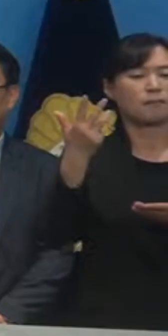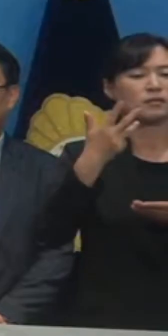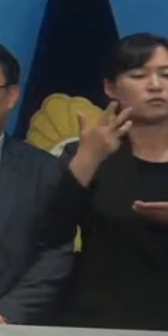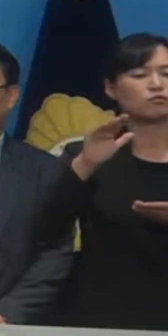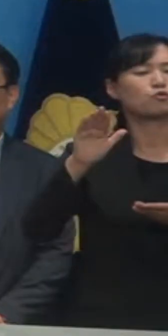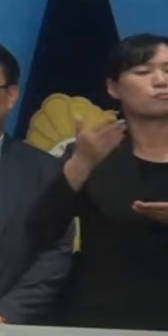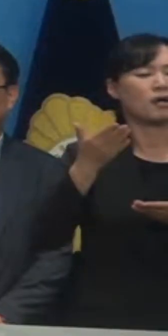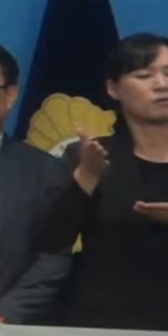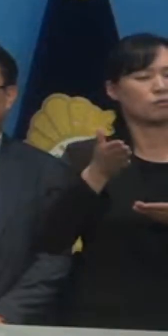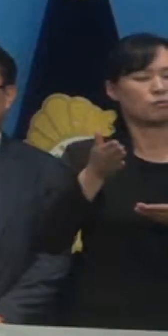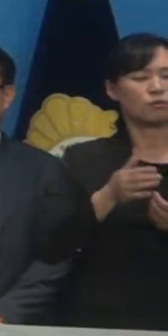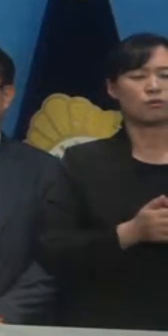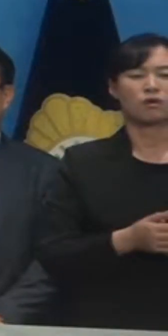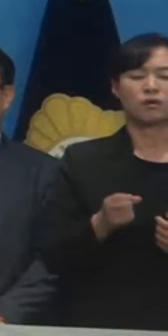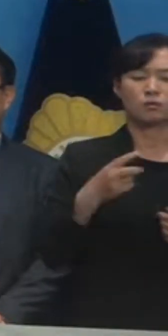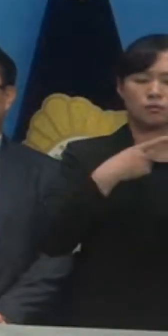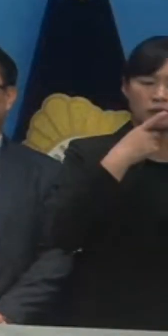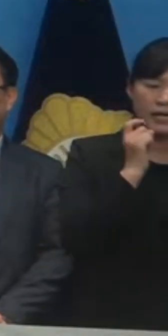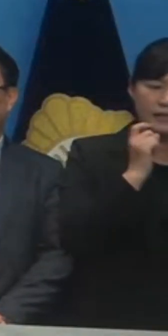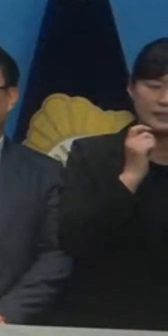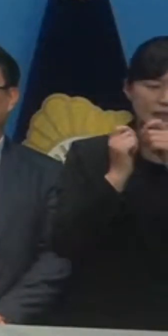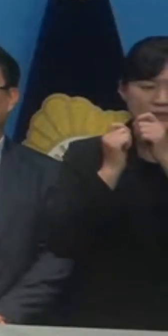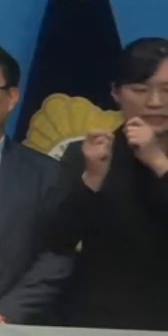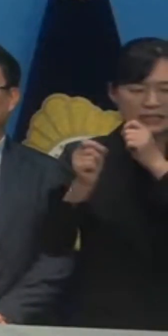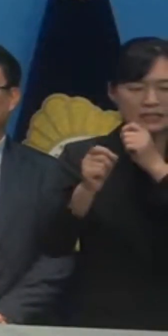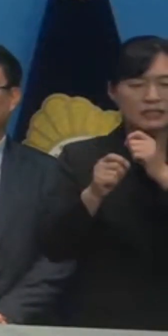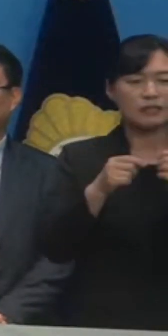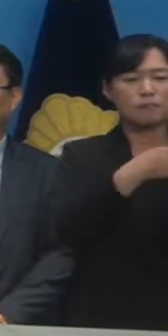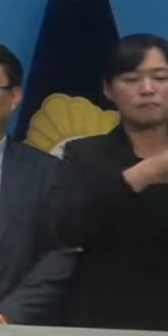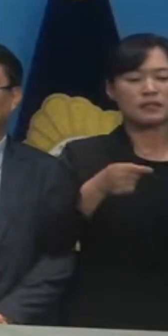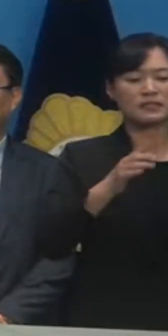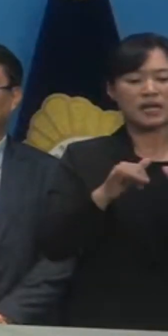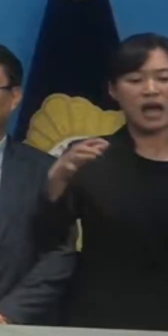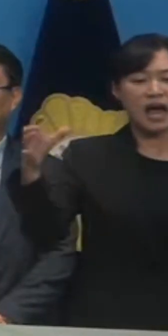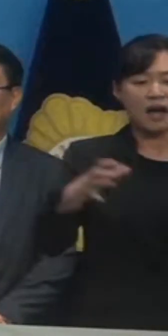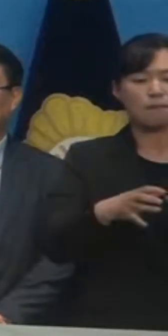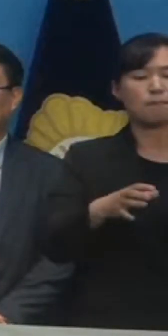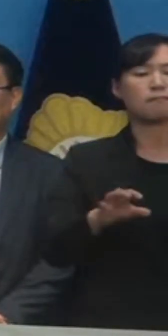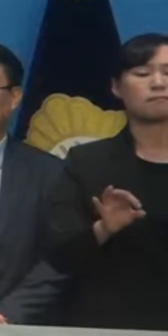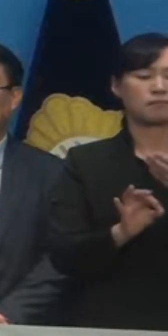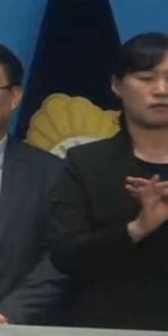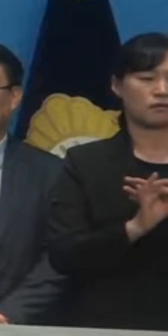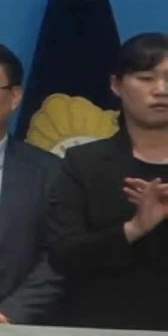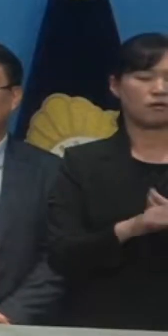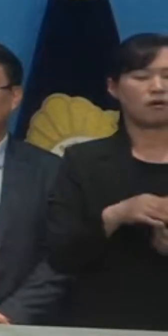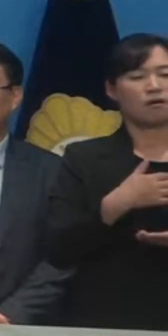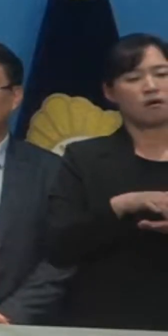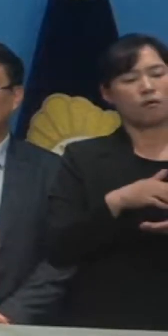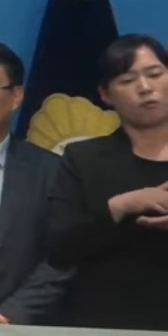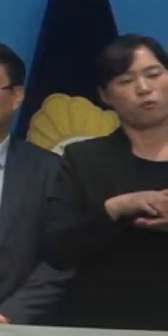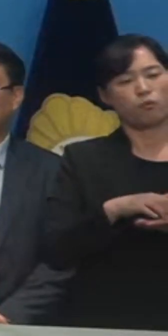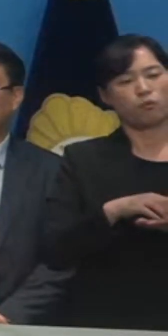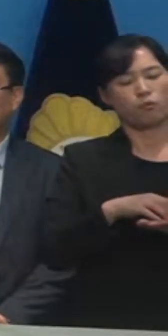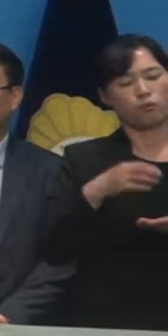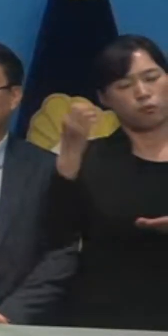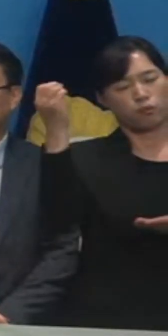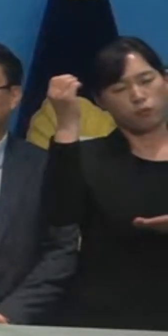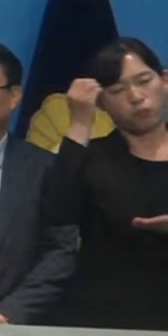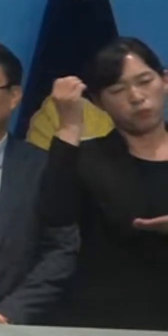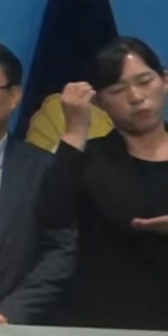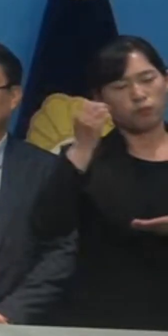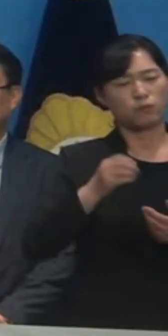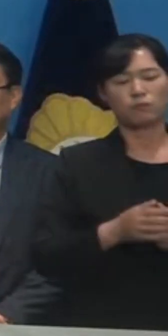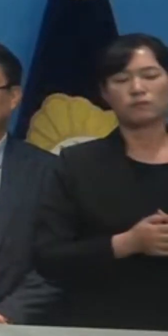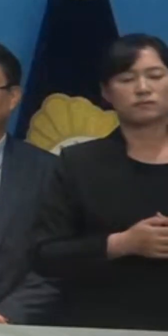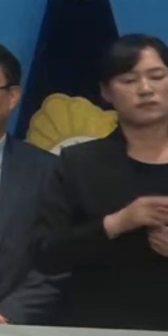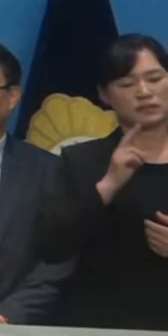8,900여 명이나 되며, 개인적인 사기 피해를 당하신 분들까지 합친다면 그 숫자는 엄청날